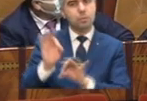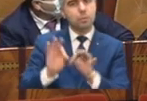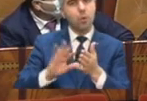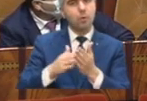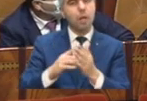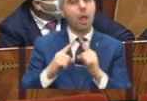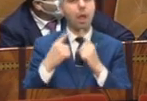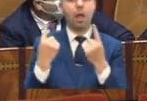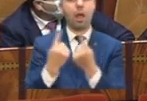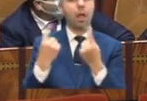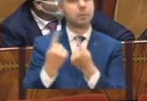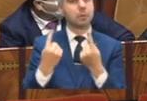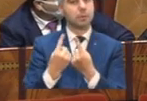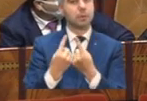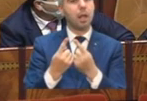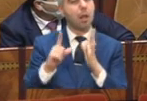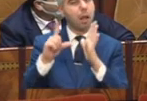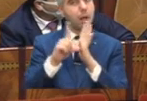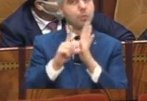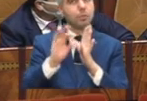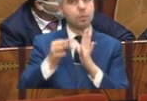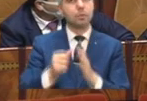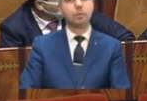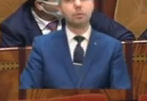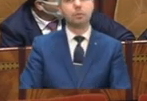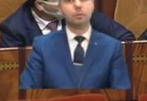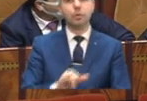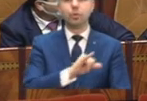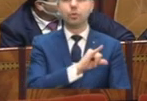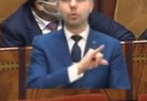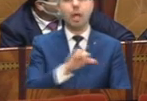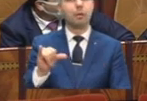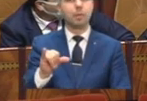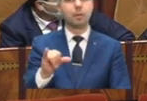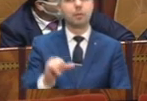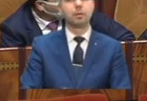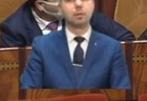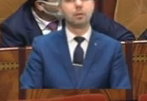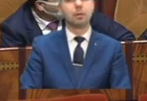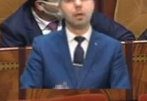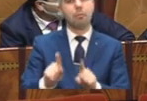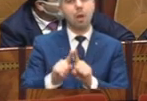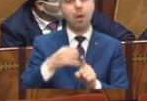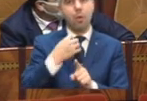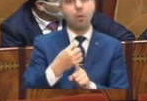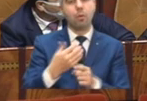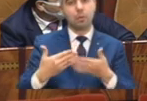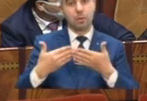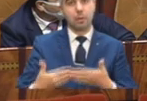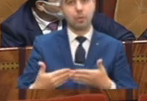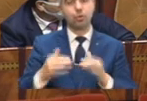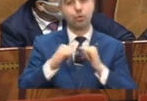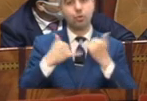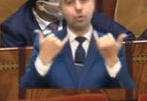السيد العادي ديالها بتطبيق القانون. نعم. فلذلك لا نسمح لأي أحد أن يحول هذه الجلسة